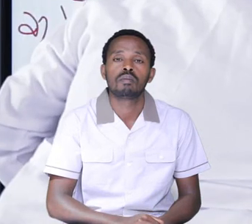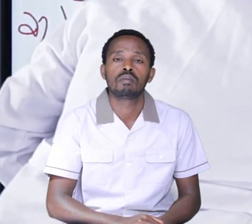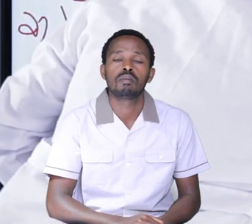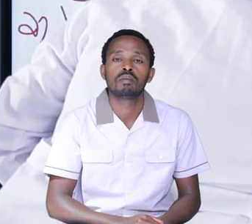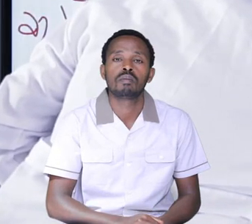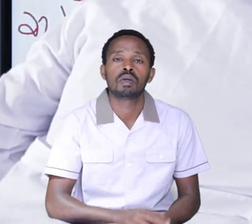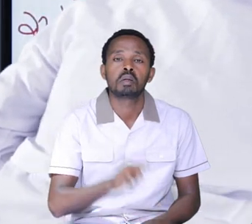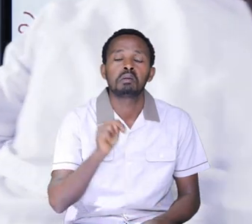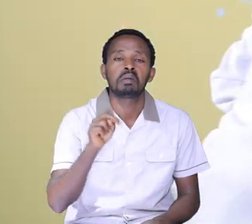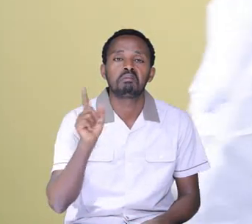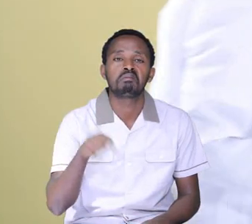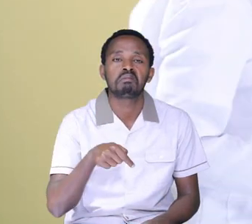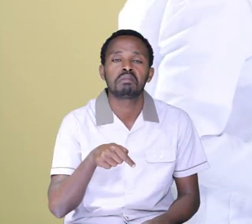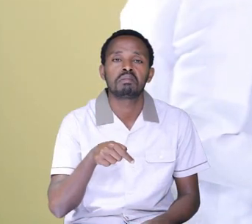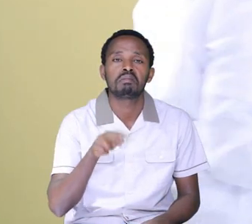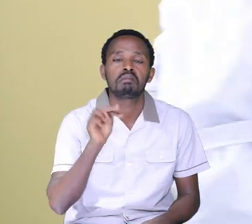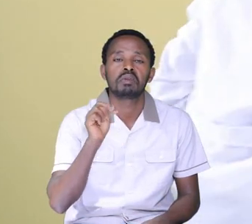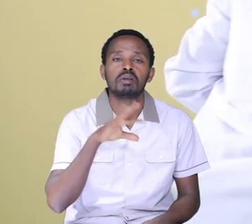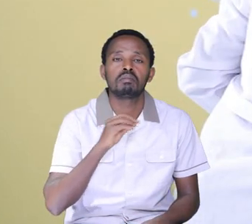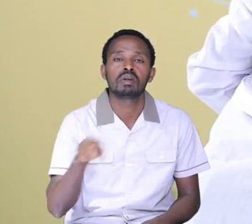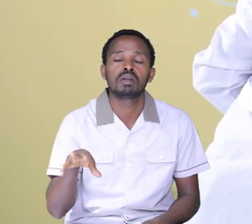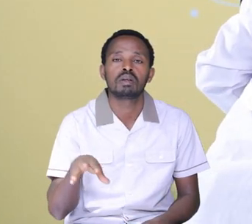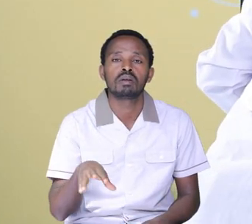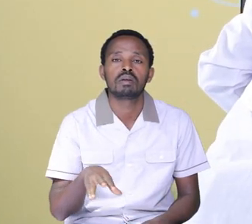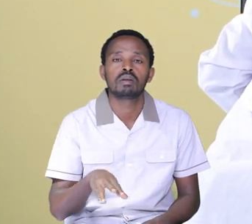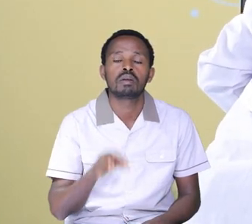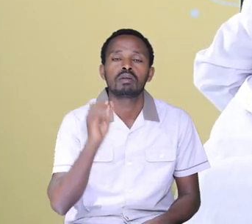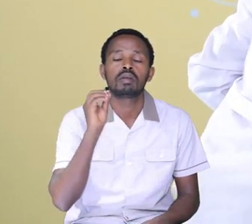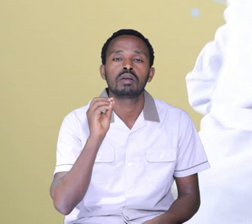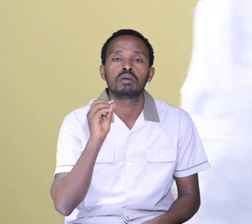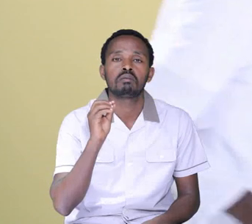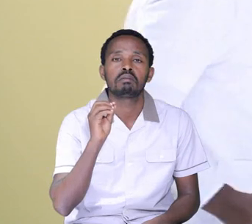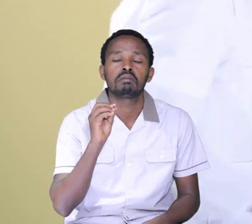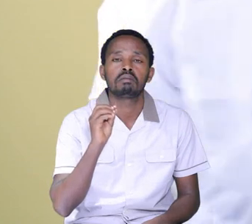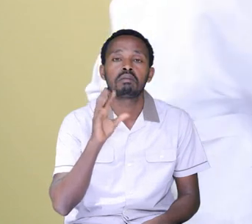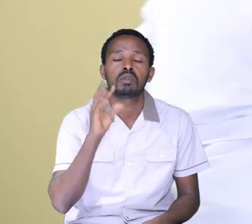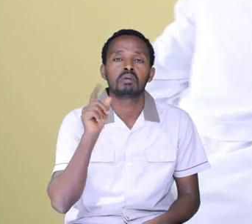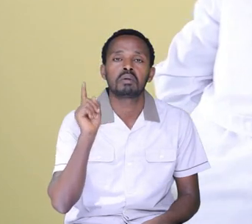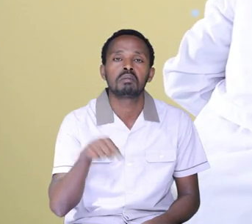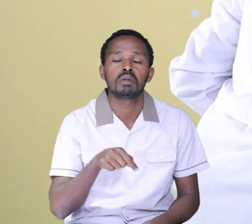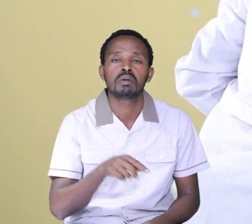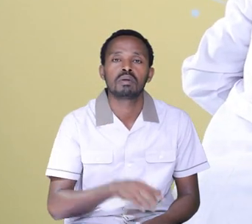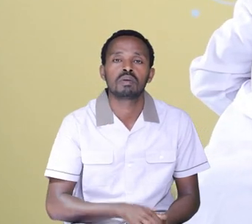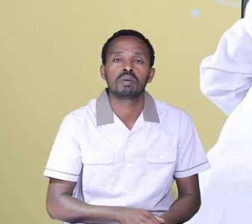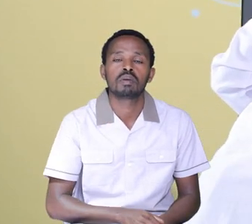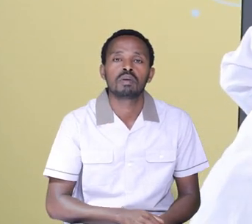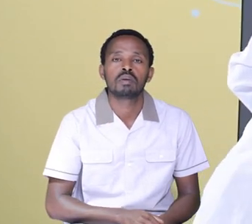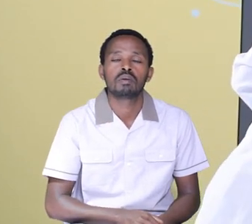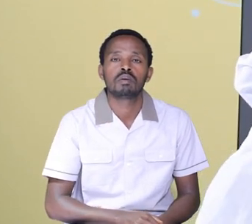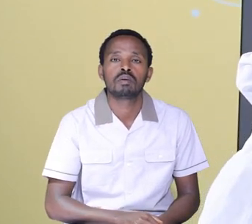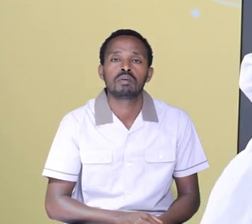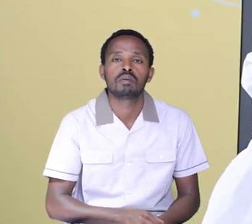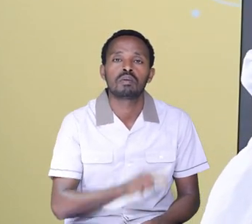newtonin shenkun newtonin shekana wajjinitin baddi zero shenkun zero shekana baddi shekana sadetinga